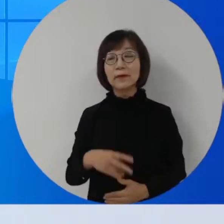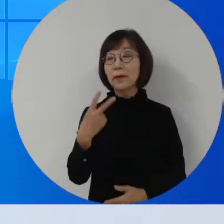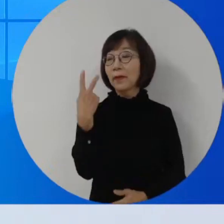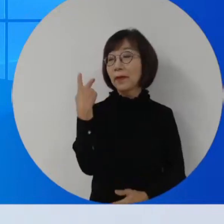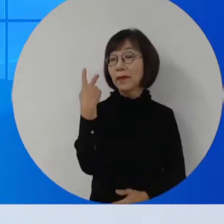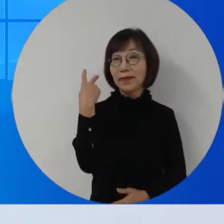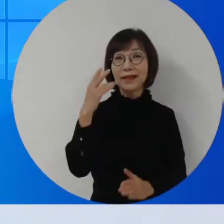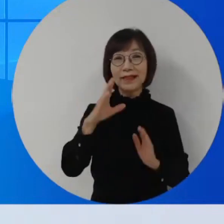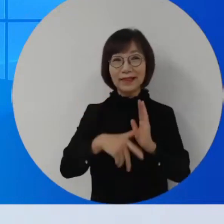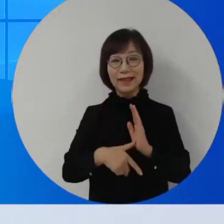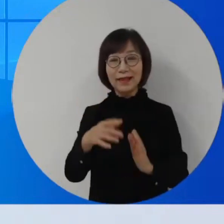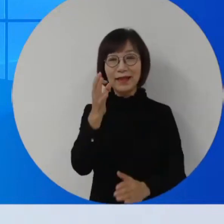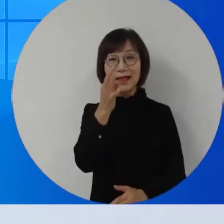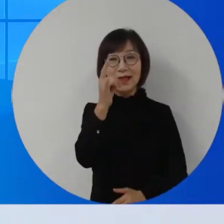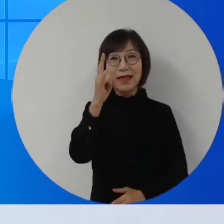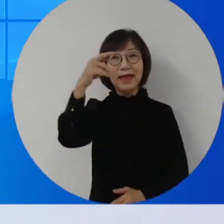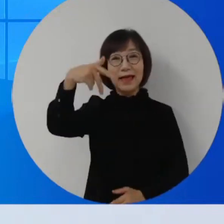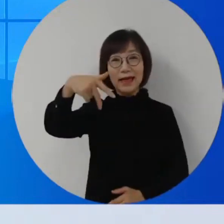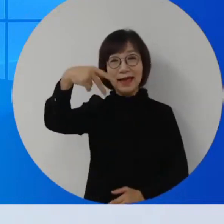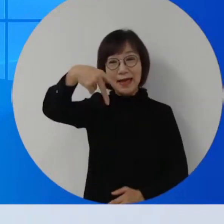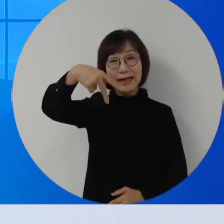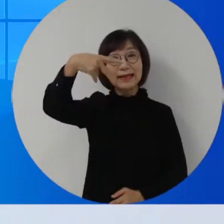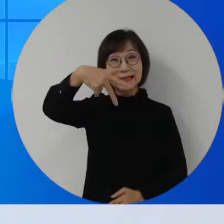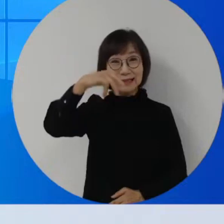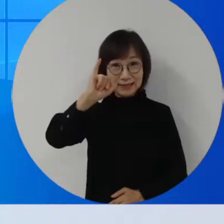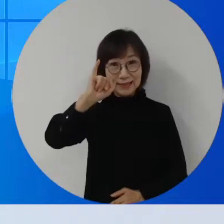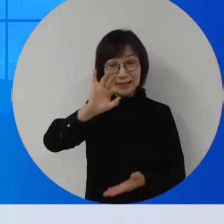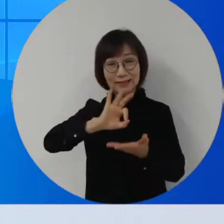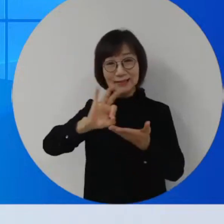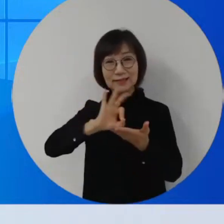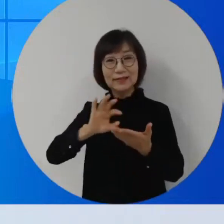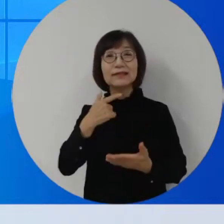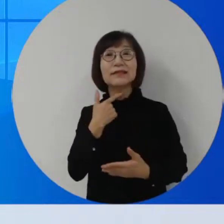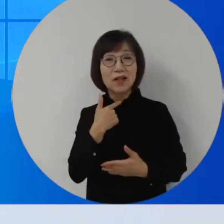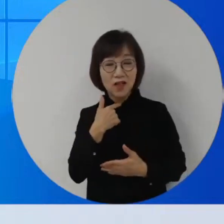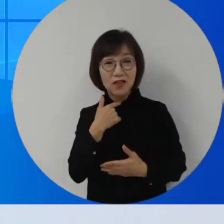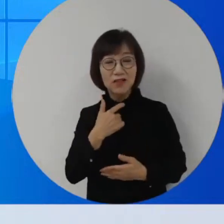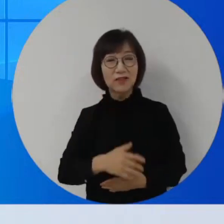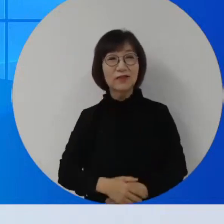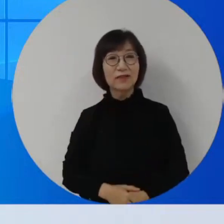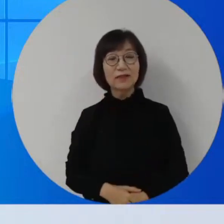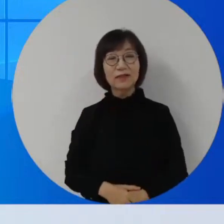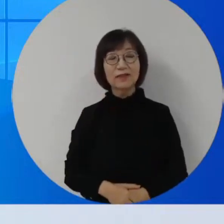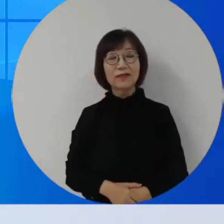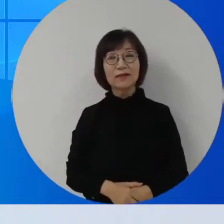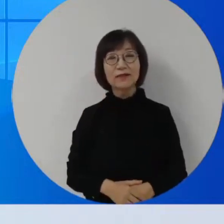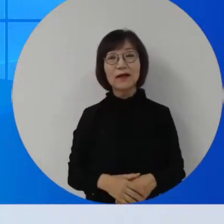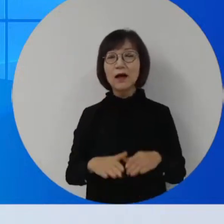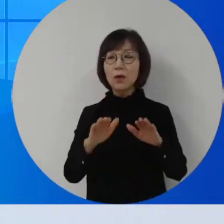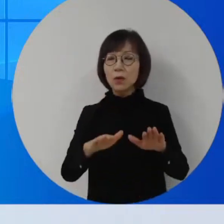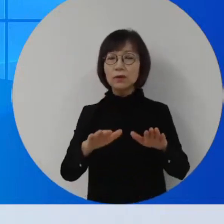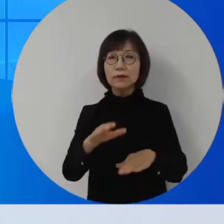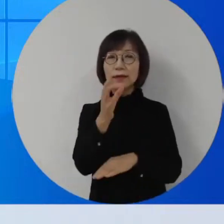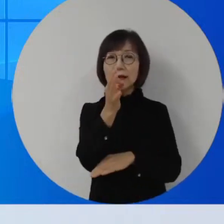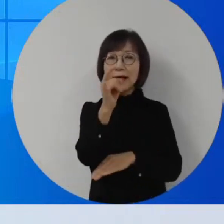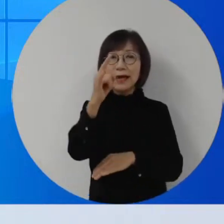할 게 있어서 그 부분 진행을 하고 크롬을 하도록 하겠습니다.